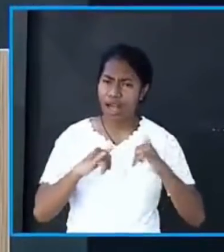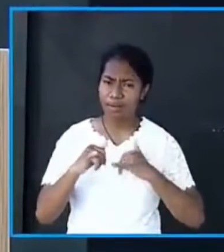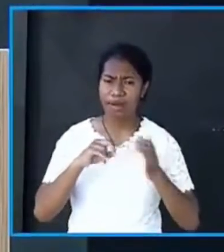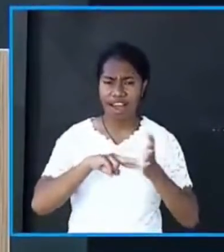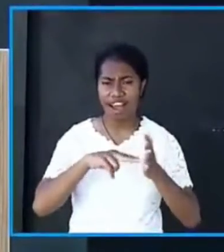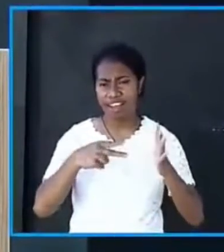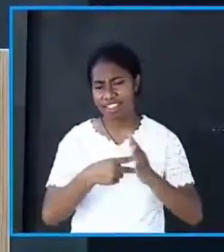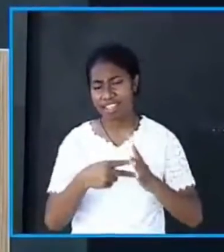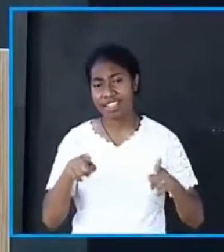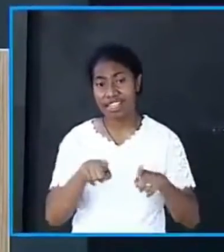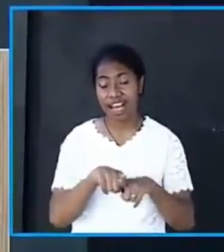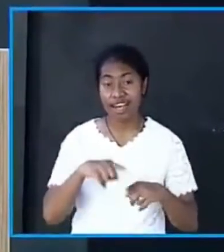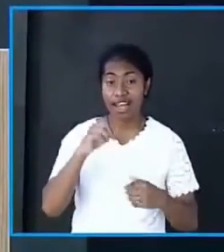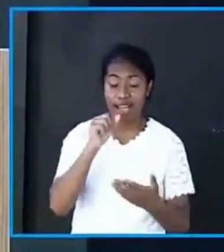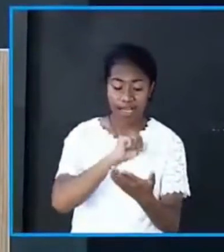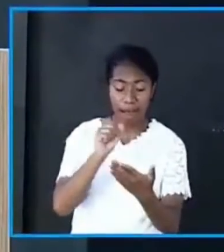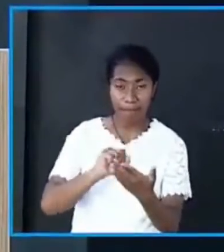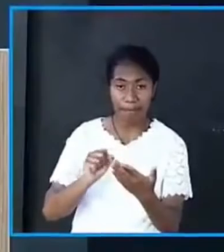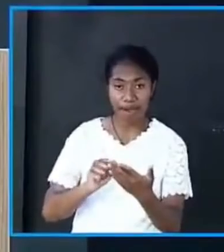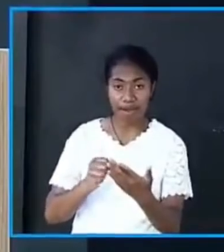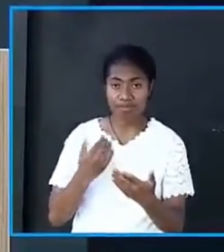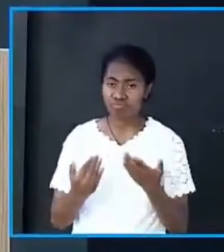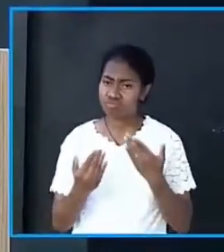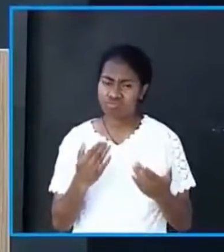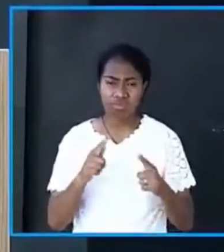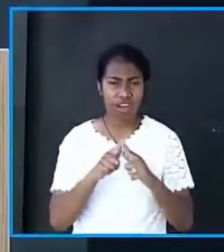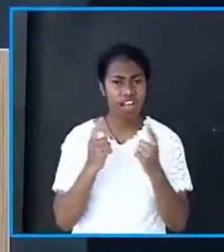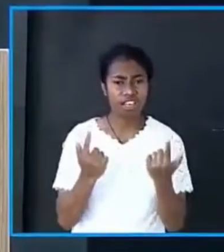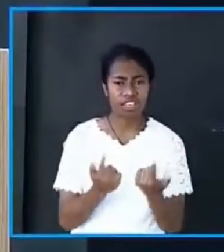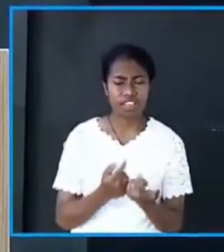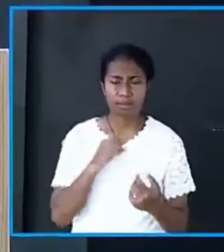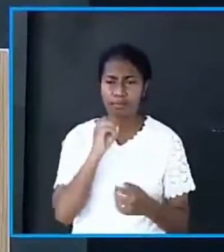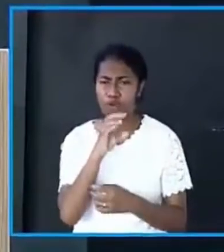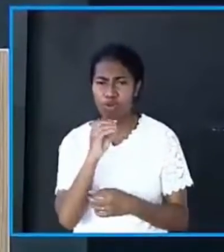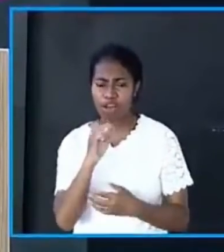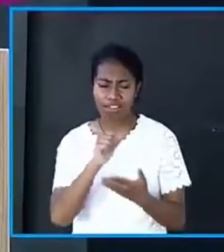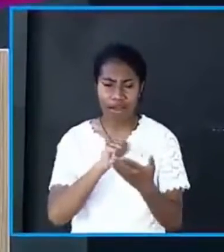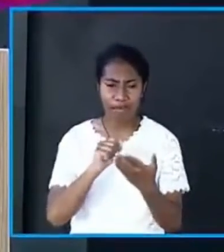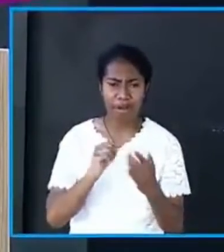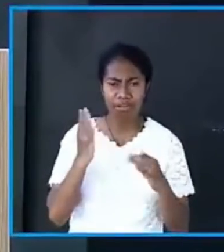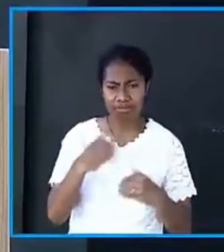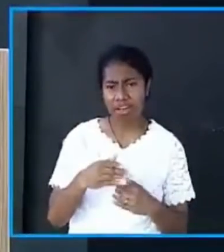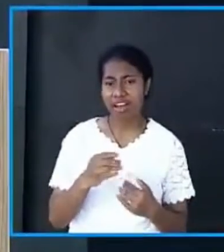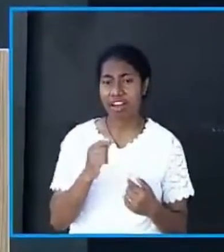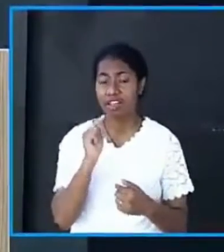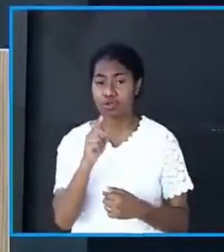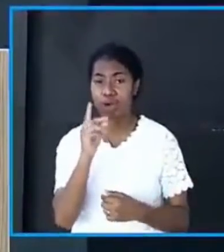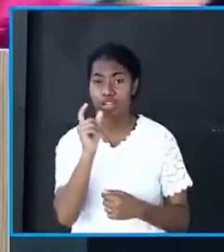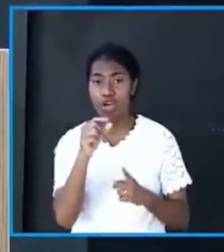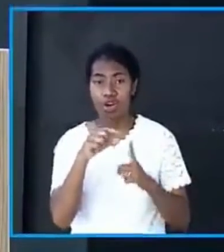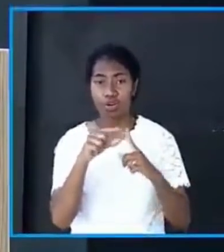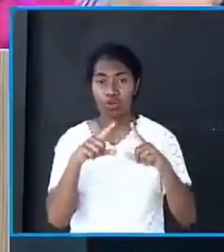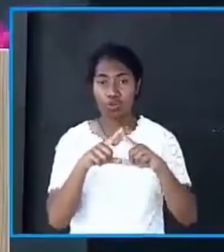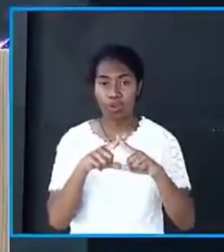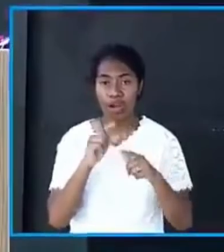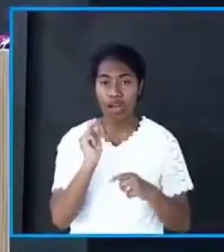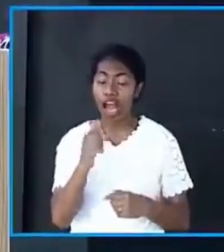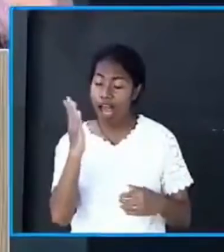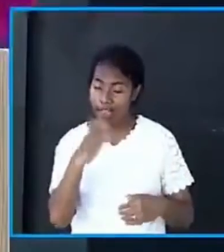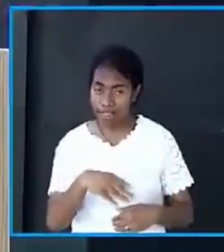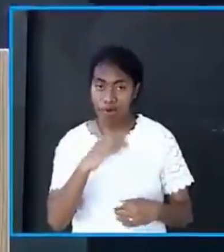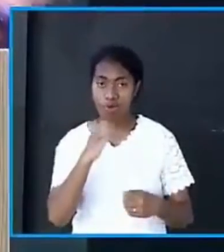mempergunakan gambar kadang-kadang hanya mempergunakan rupa dan kadang-kadang dia mempergunakan gambar dan